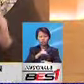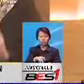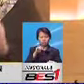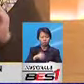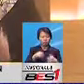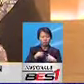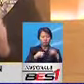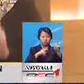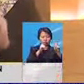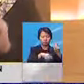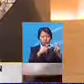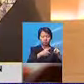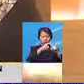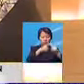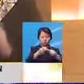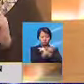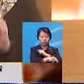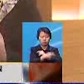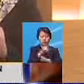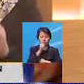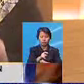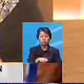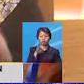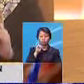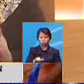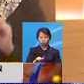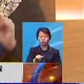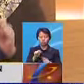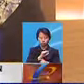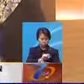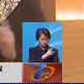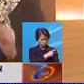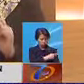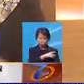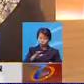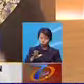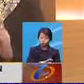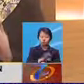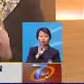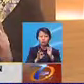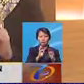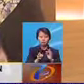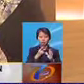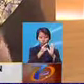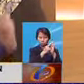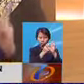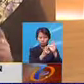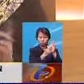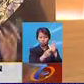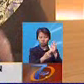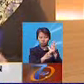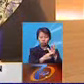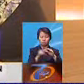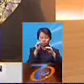majoriti 2/3 Dewan Negara yang berhak menggunakan kuasa veto sekiranya rang undang-undang